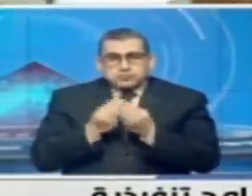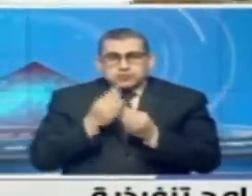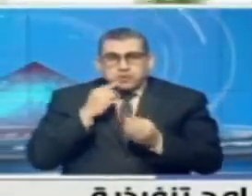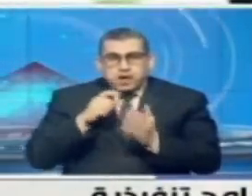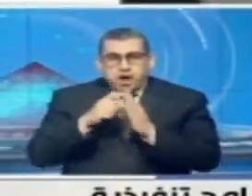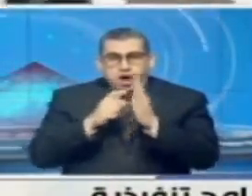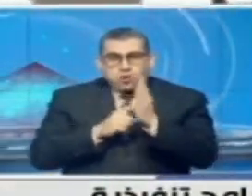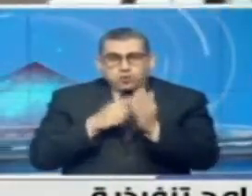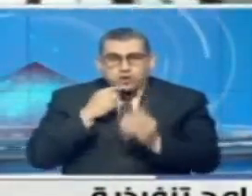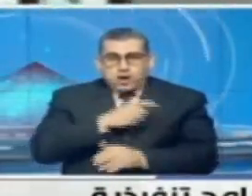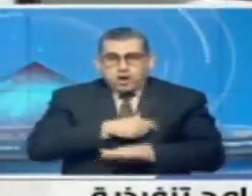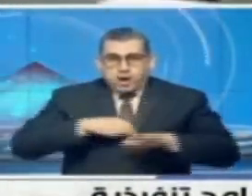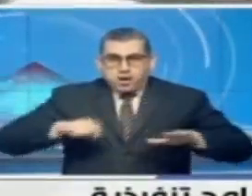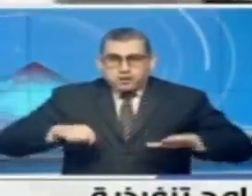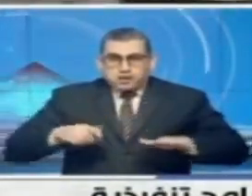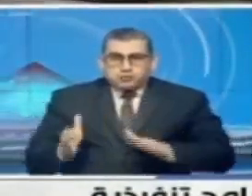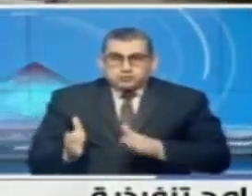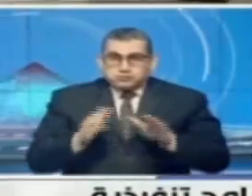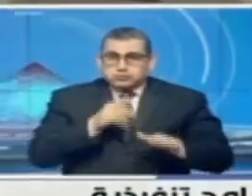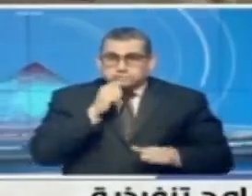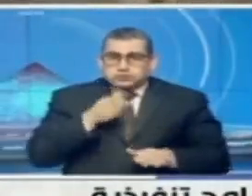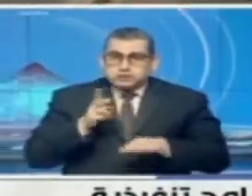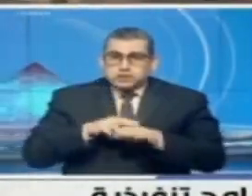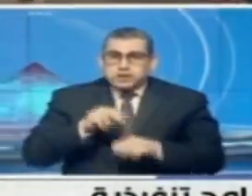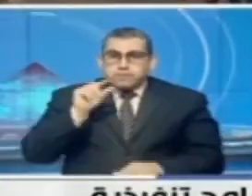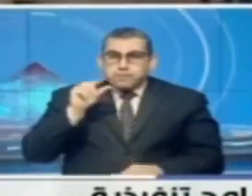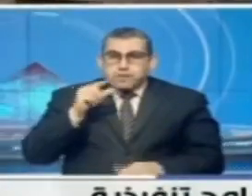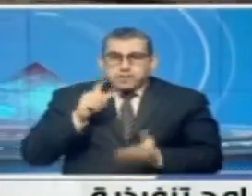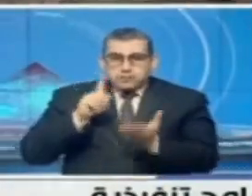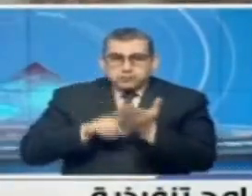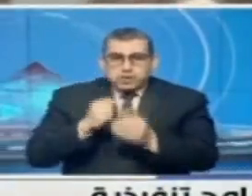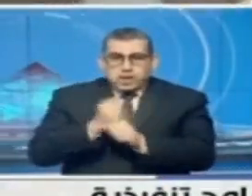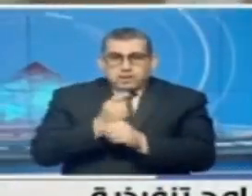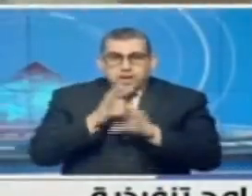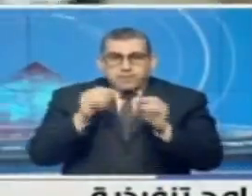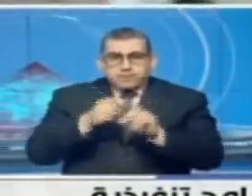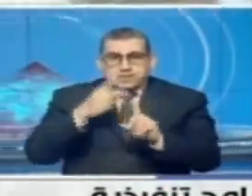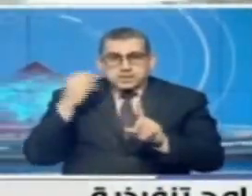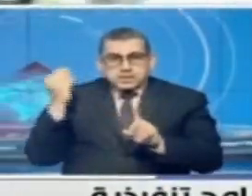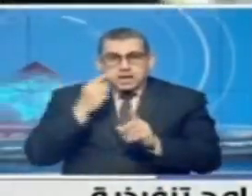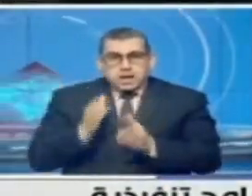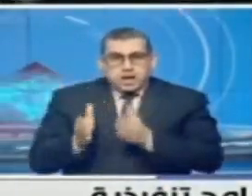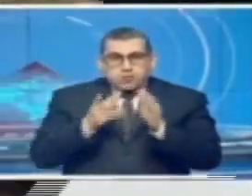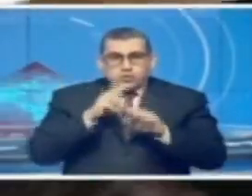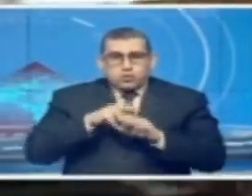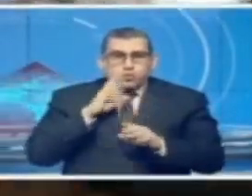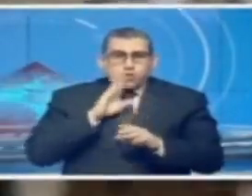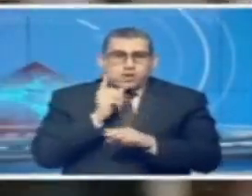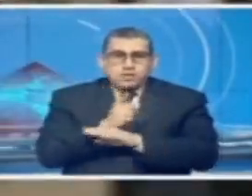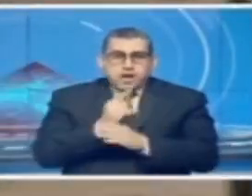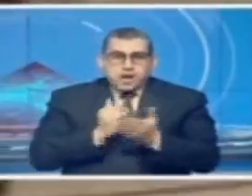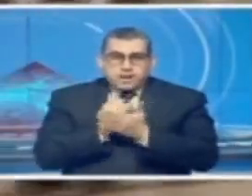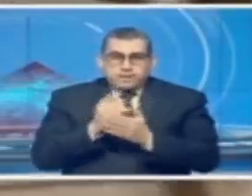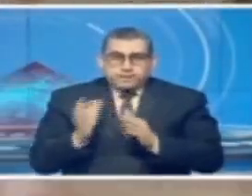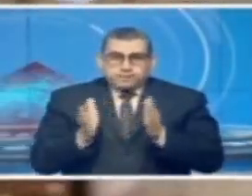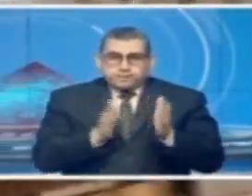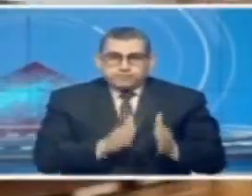القانوني والقضائي، هذا إضافة إلى برنامج تنفيذي في المجال السياحي وآخر بين وزارتي